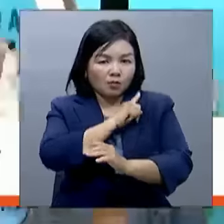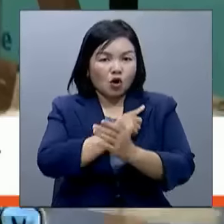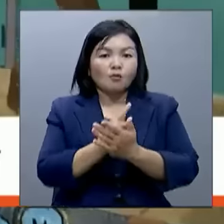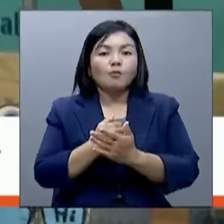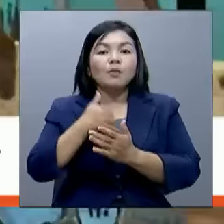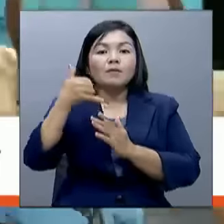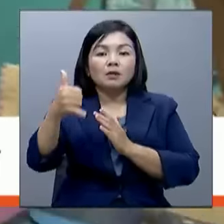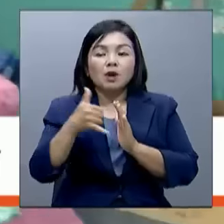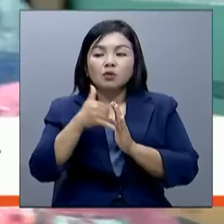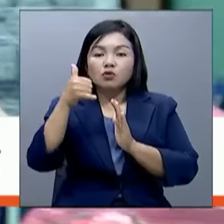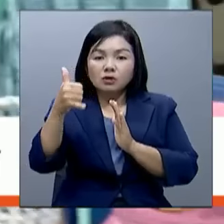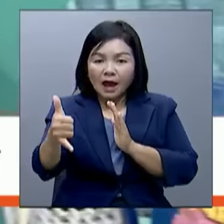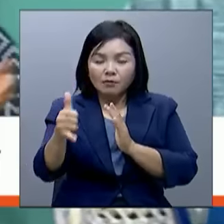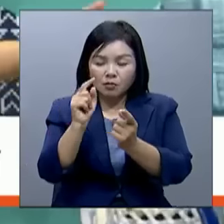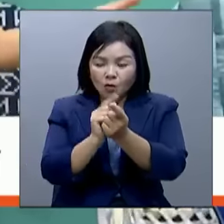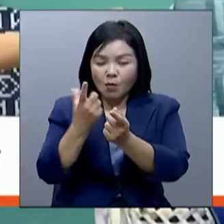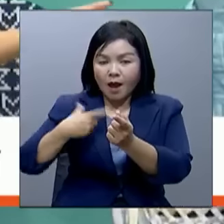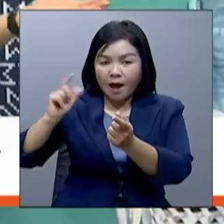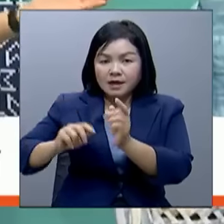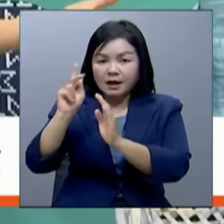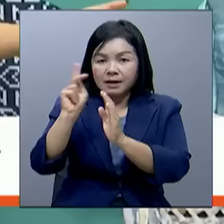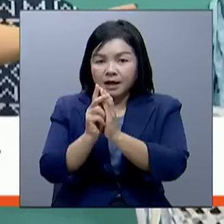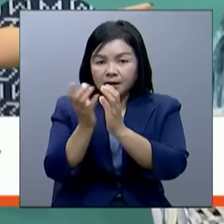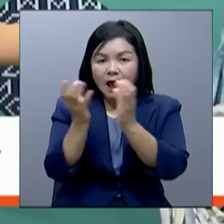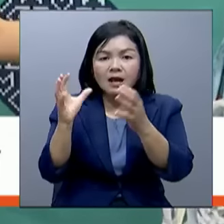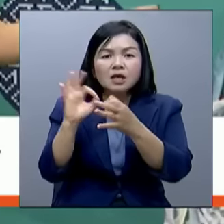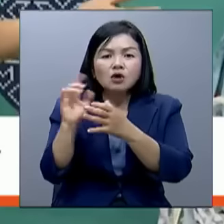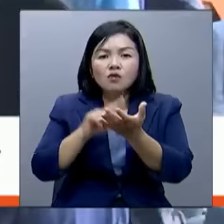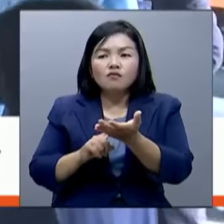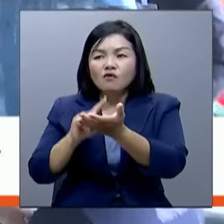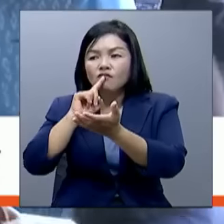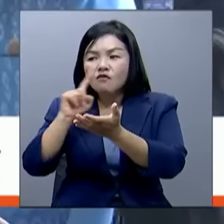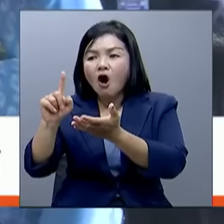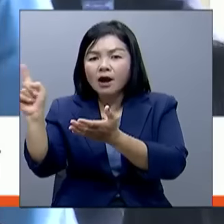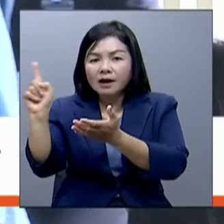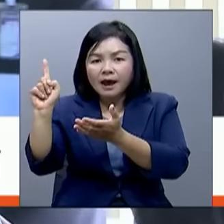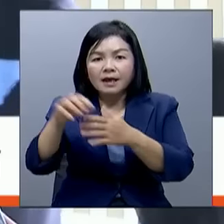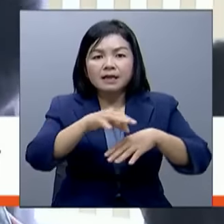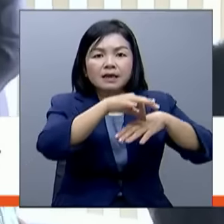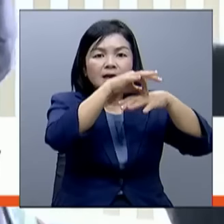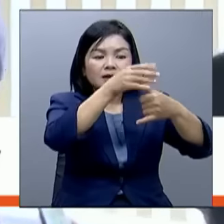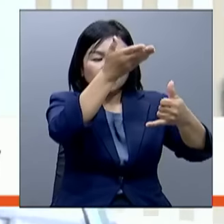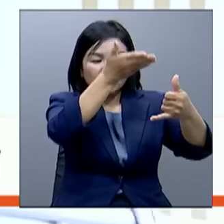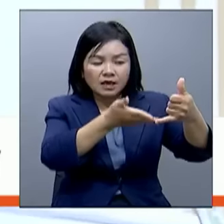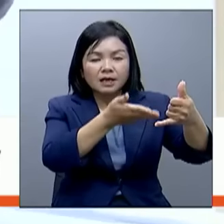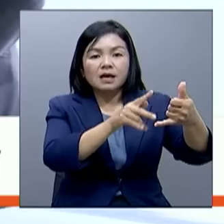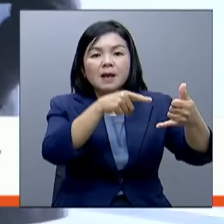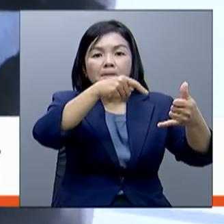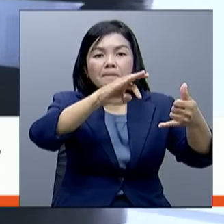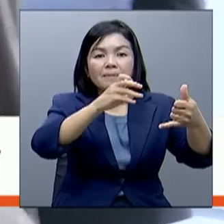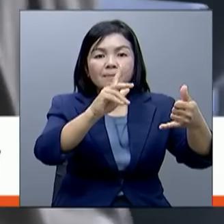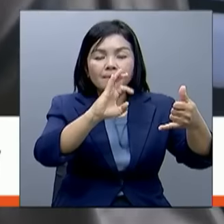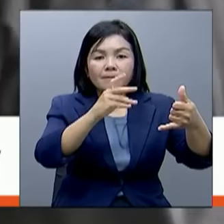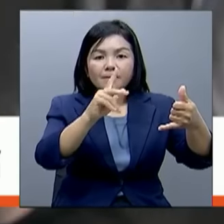ศาลรัฐธรรมนูญกรณีแต่งตั้งนายพิชิตชื่นบานเป็นรัฐมนตรีประจำสำนักนายกรัฐมนตรีค่ะพร้อมกับยืนยันนะคะว่าในวัน